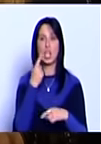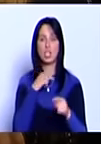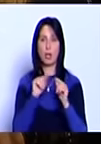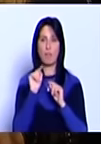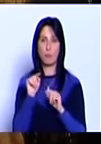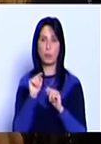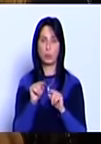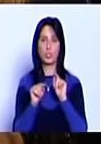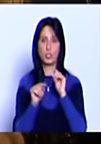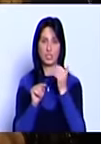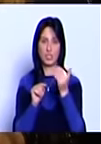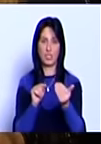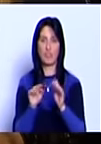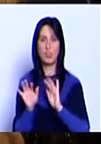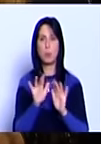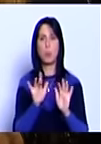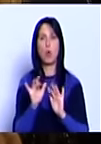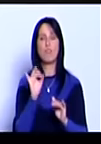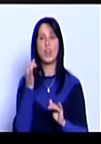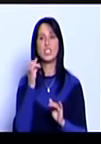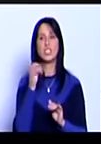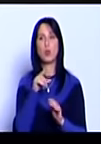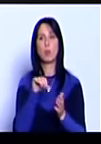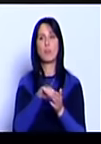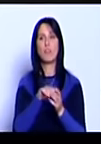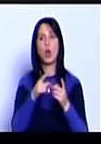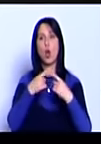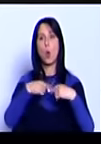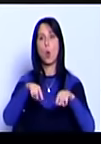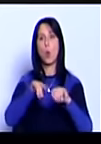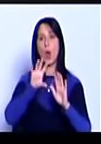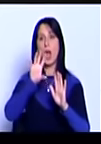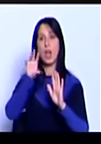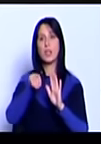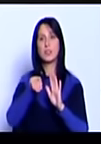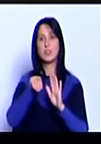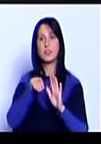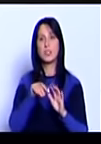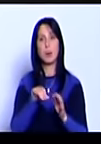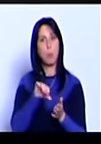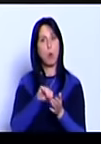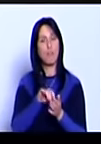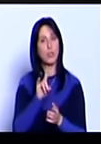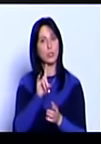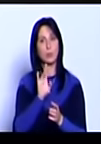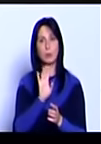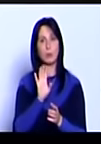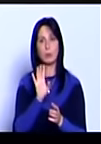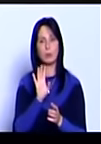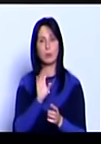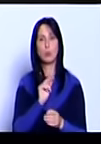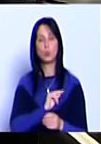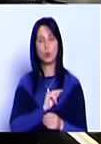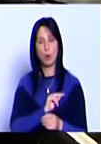თქვენს მოღვაწეობას, თქვენს მონაწილეობას კოალიციურ მთავრობაში, მუშაობას მაშინ ან